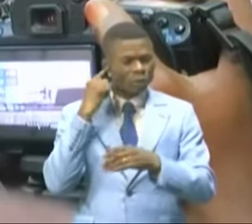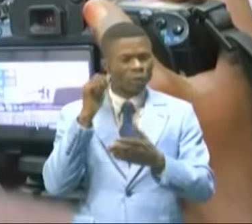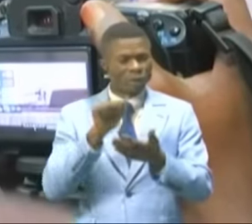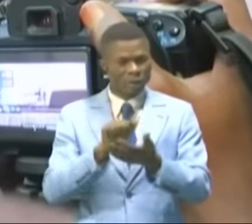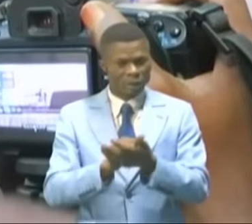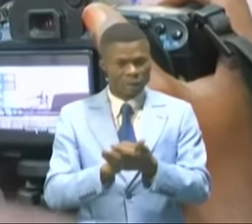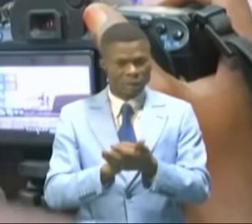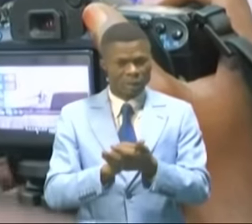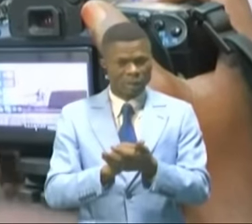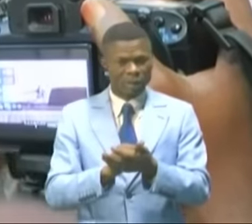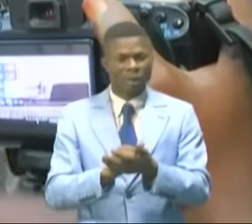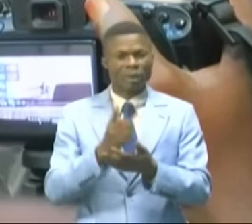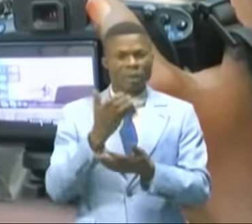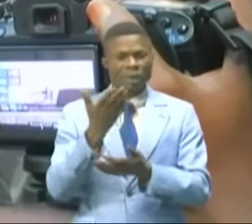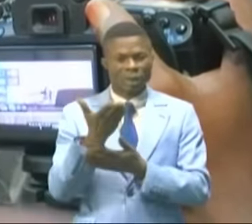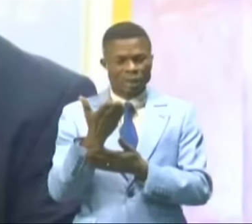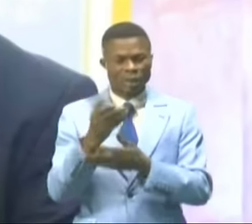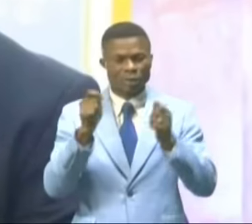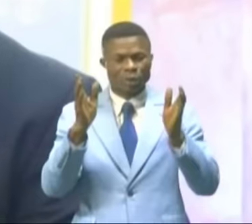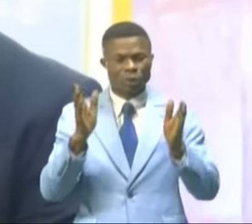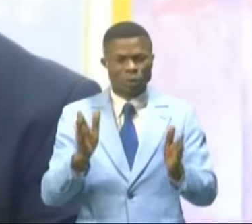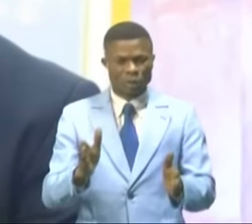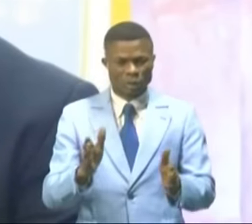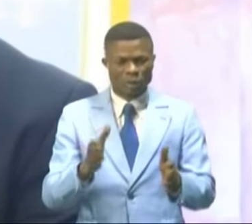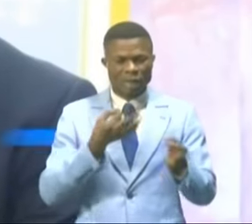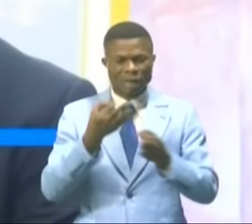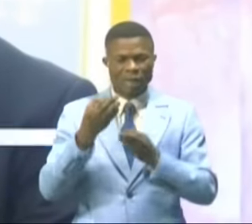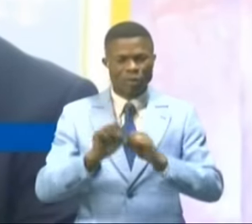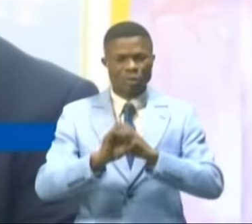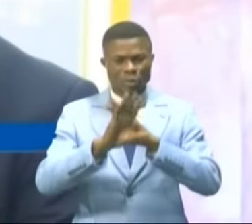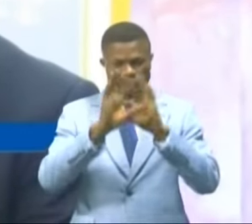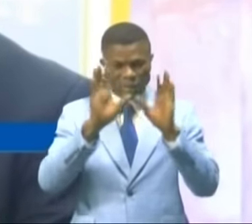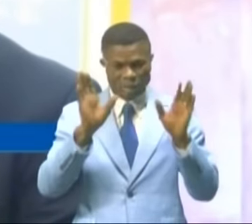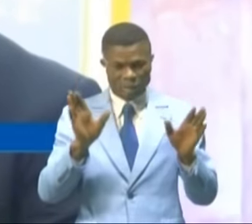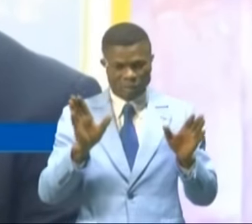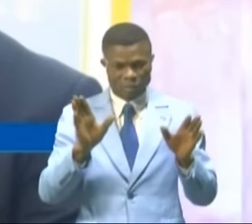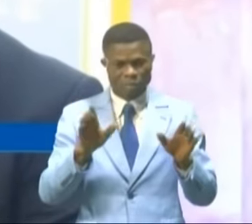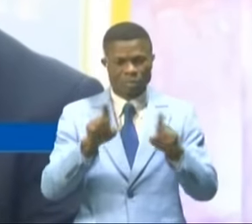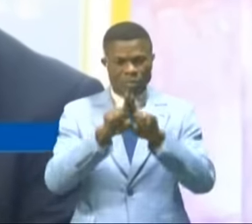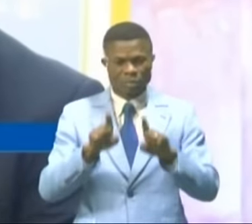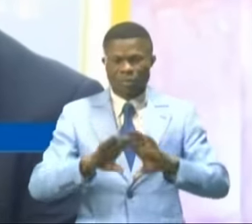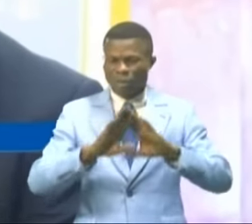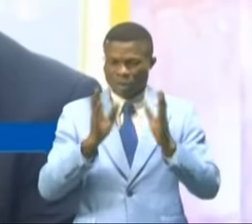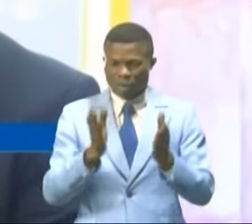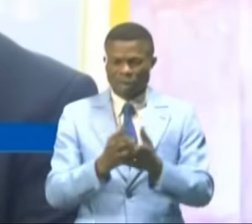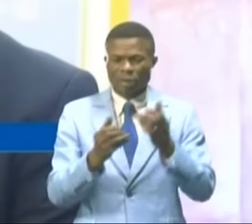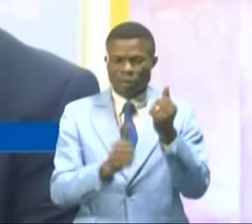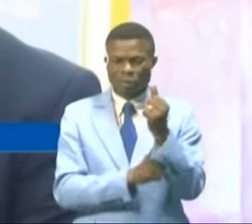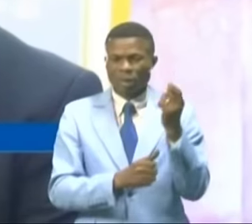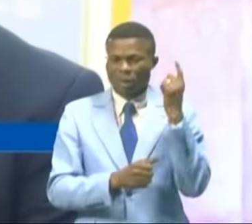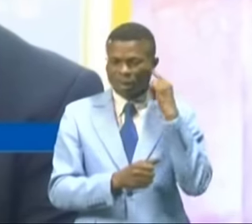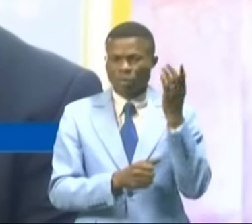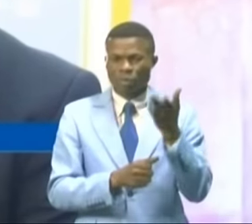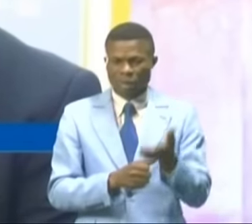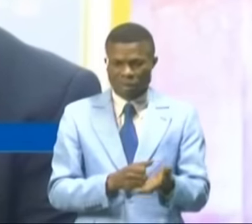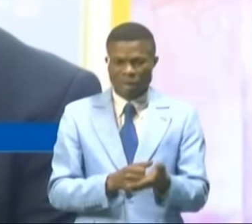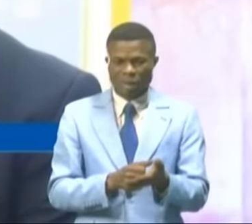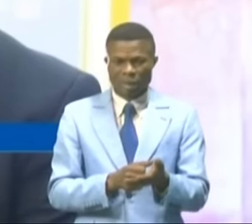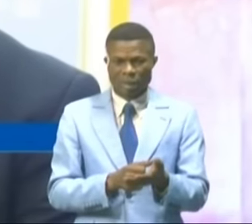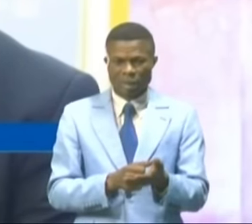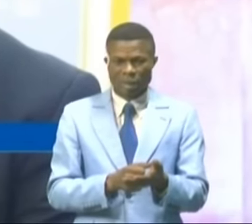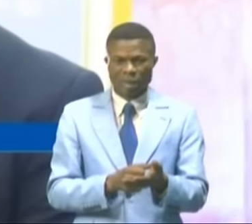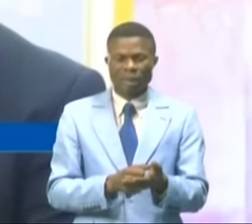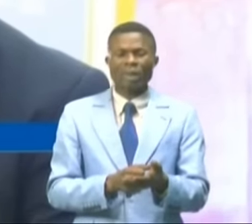personnes que ce message a été dessiné, et aussi même à ceux qui ont déjà dessiné dans leur